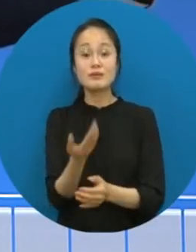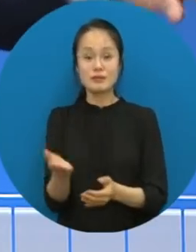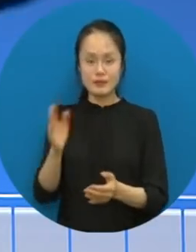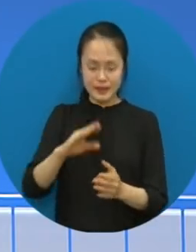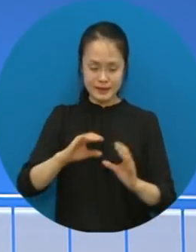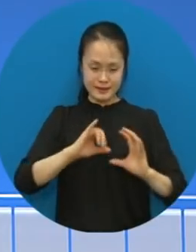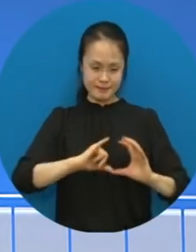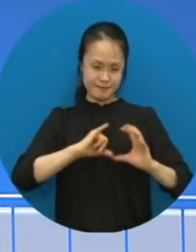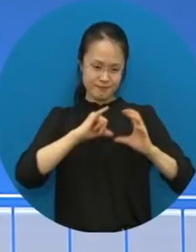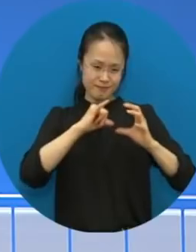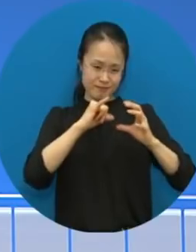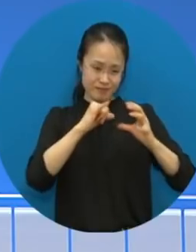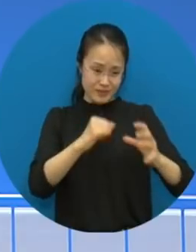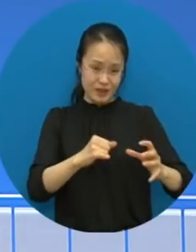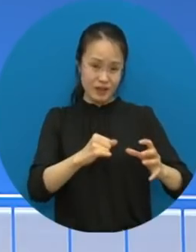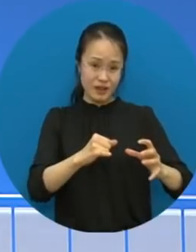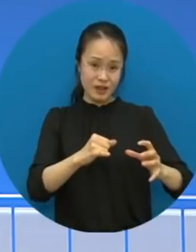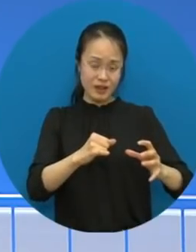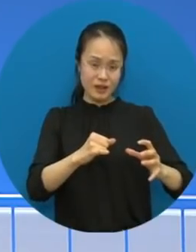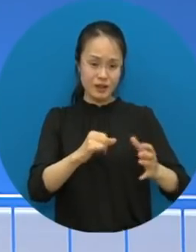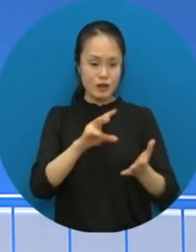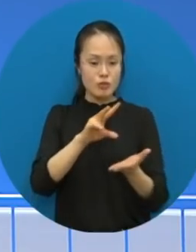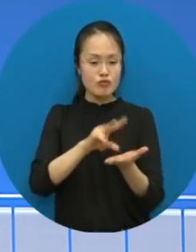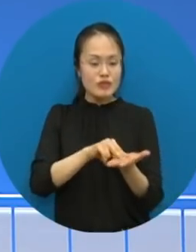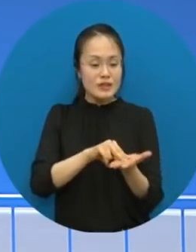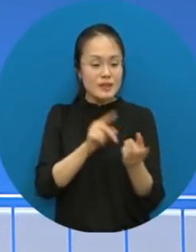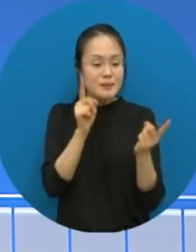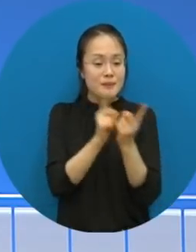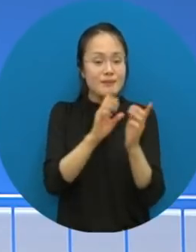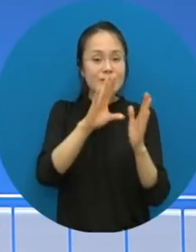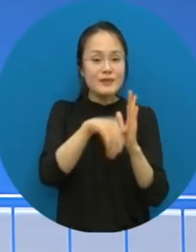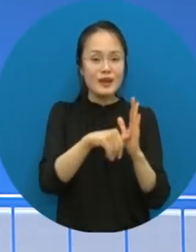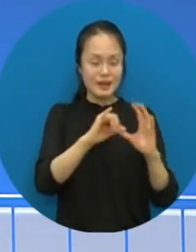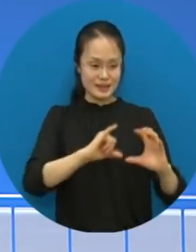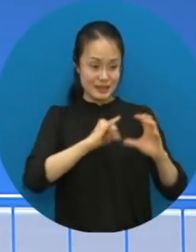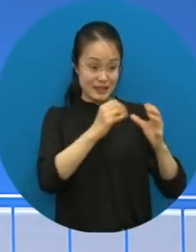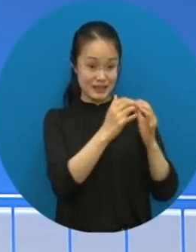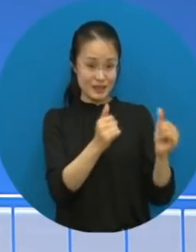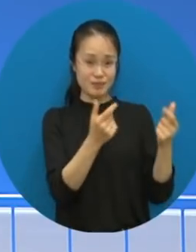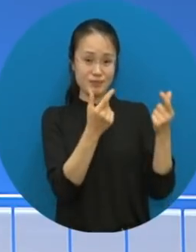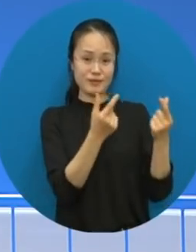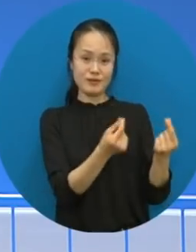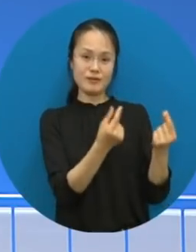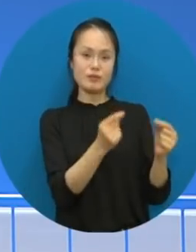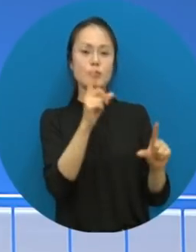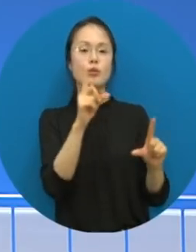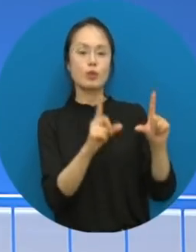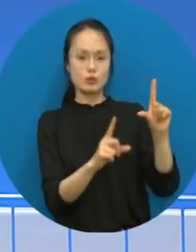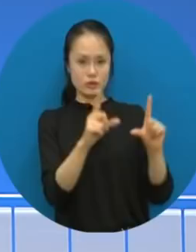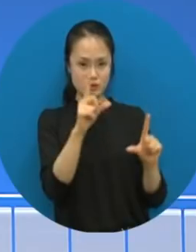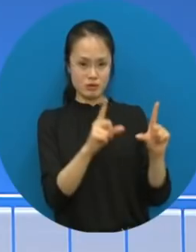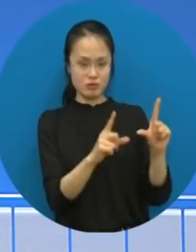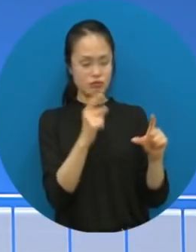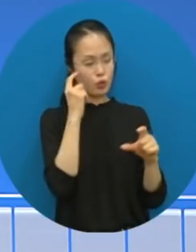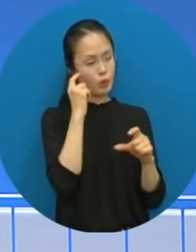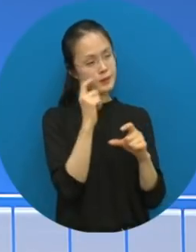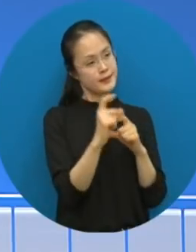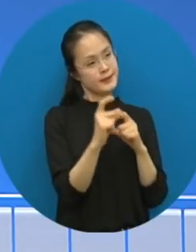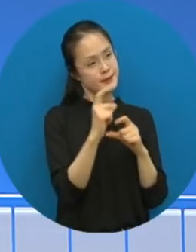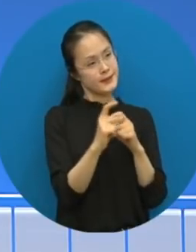똑같은 하늘나라 사람들이 말입니다. 세상과 똑같은 그러한 모습으로